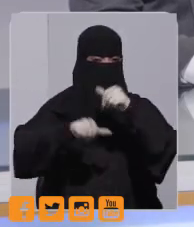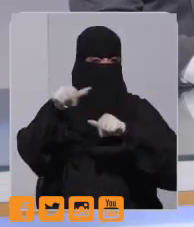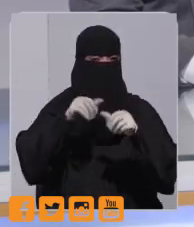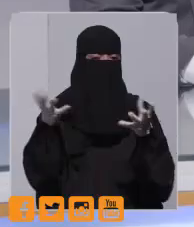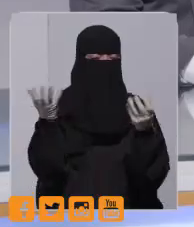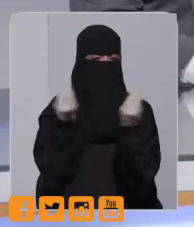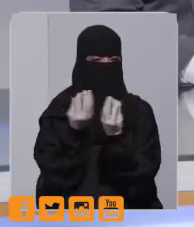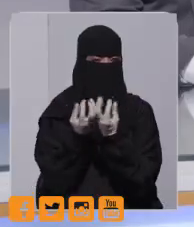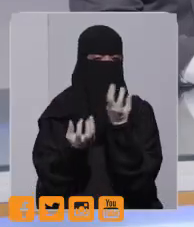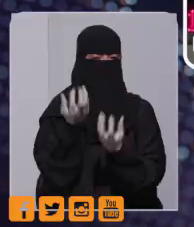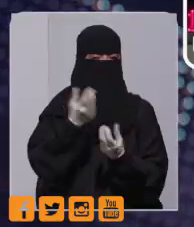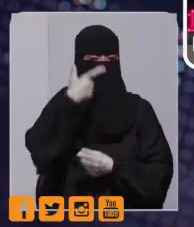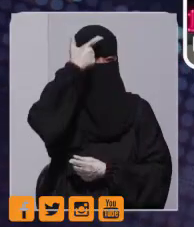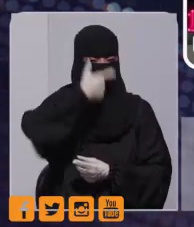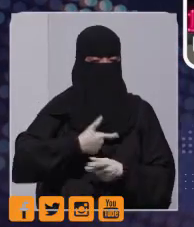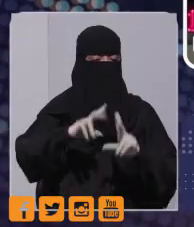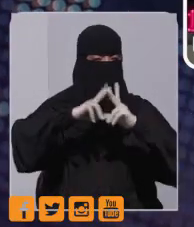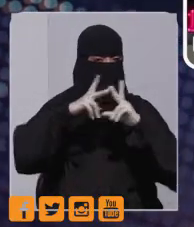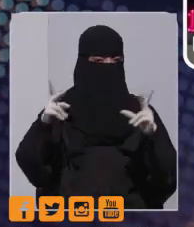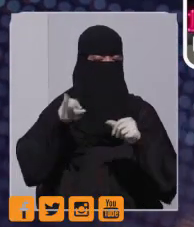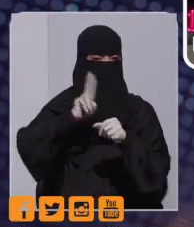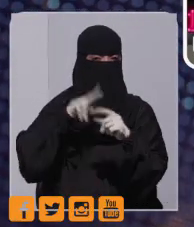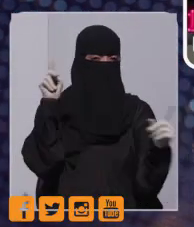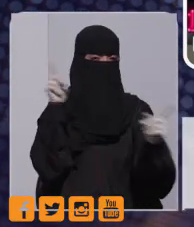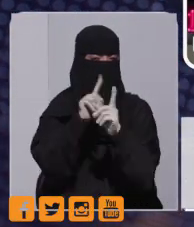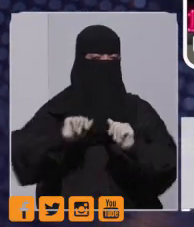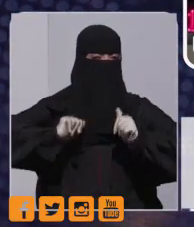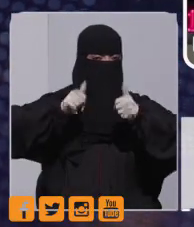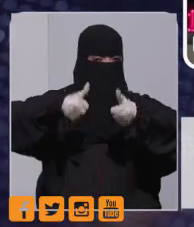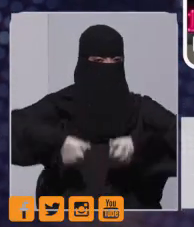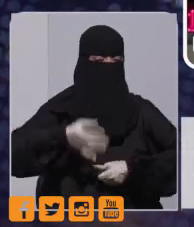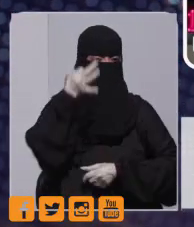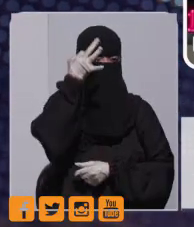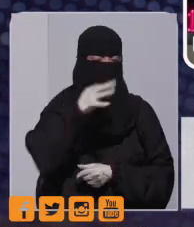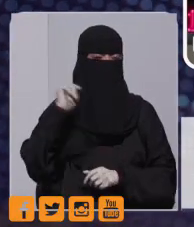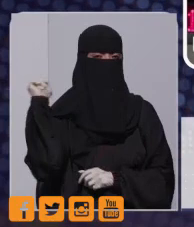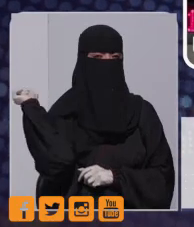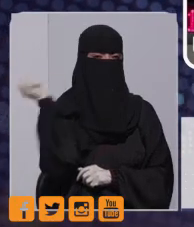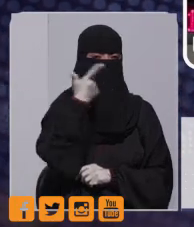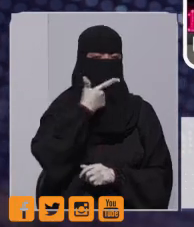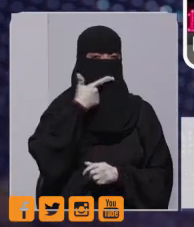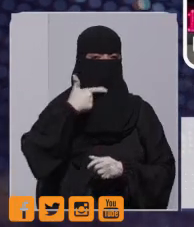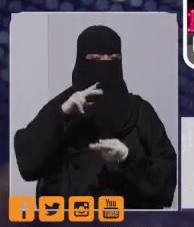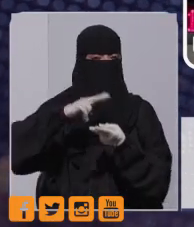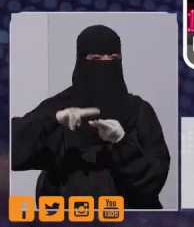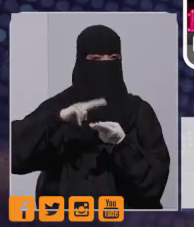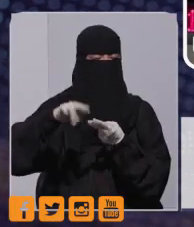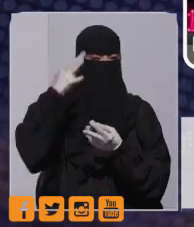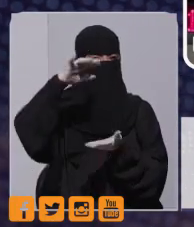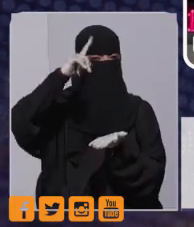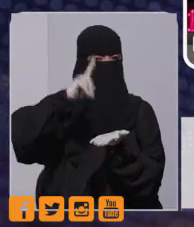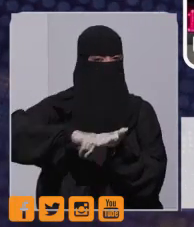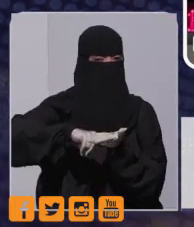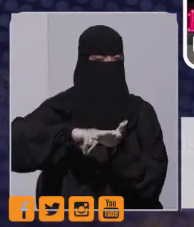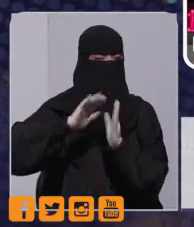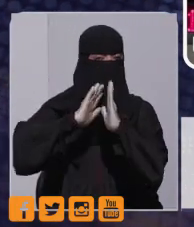واجتماعيا وتطرق اللقاء الى الجهود المبذوله للدفع قدما بعمليه السلام مؤكدا ان